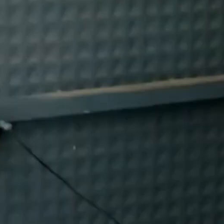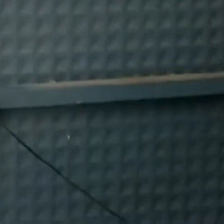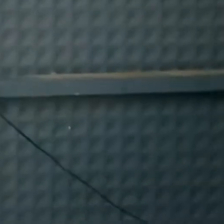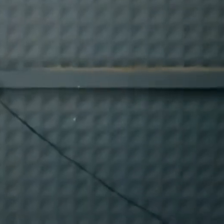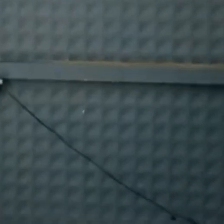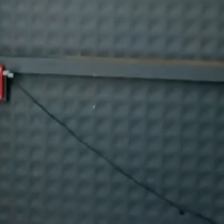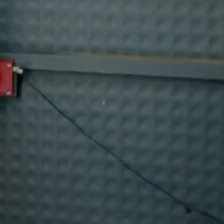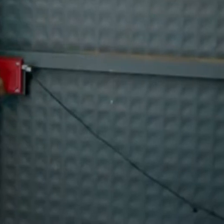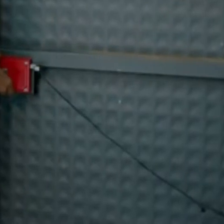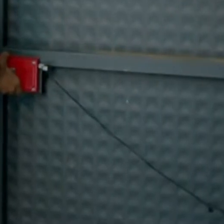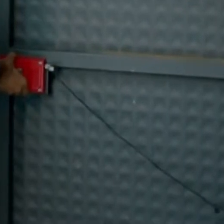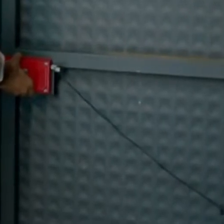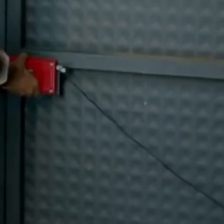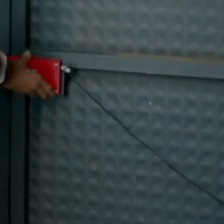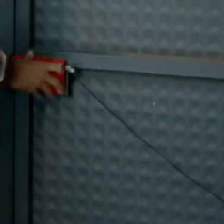kapattı.